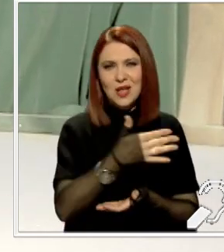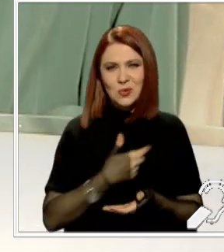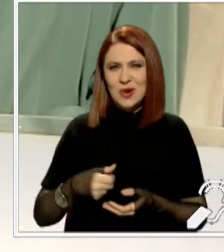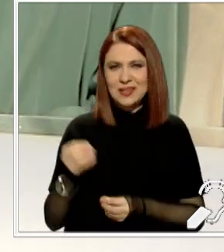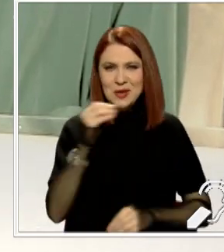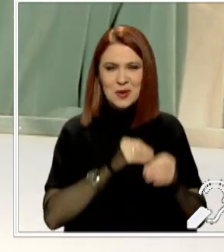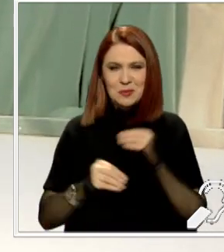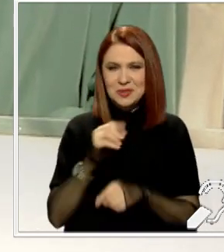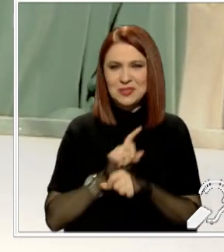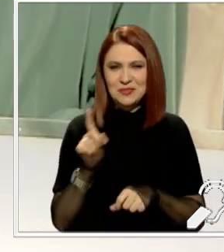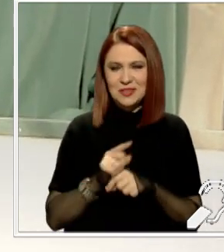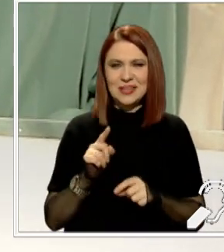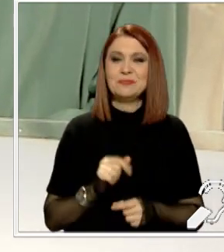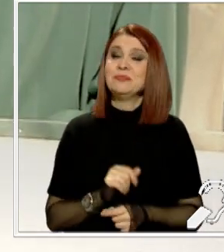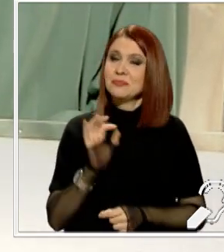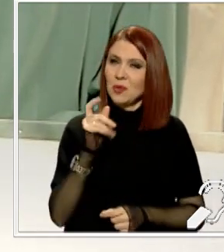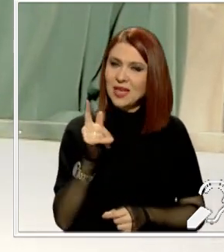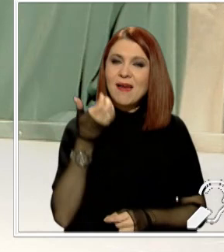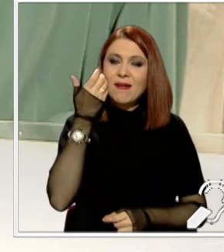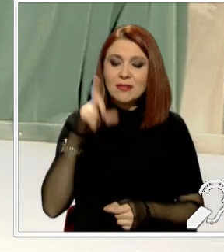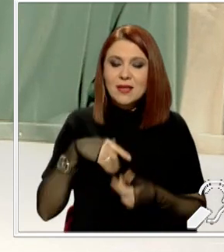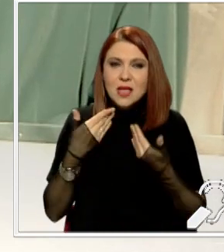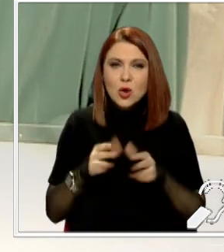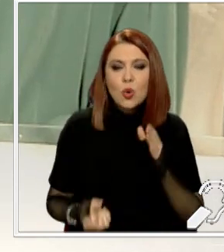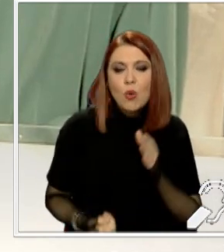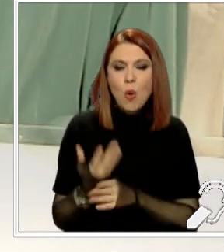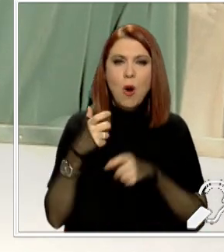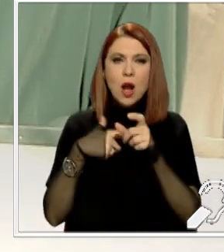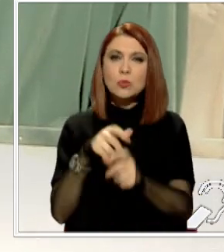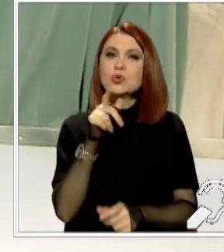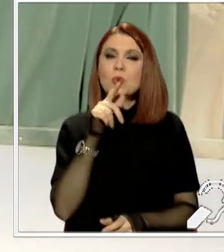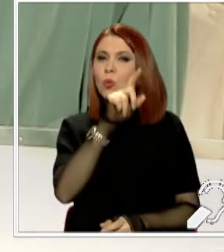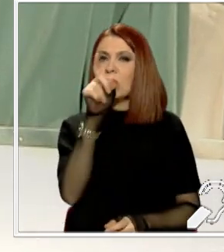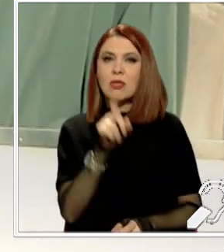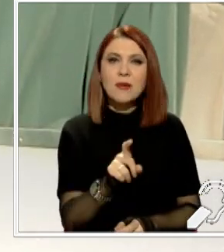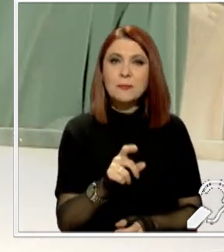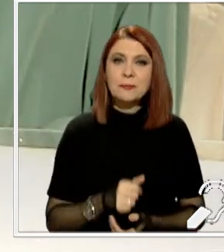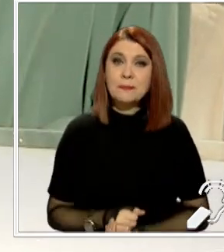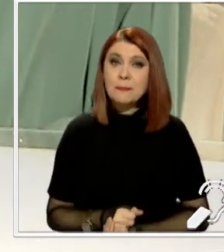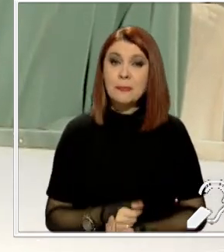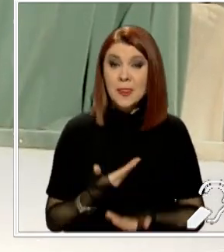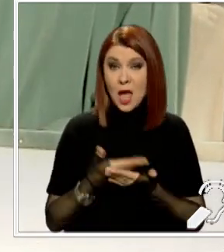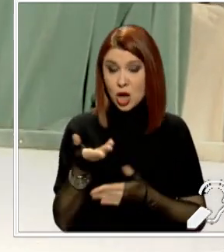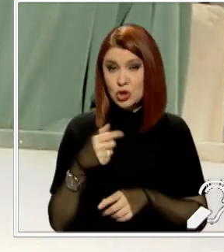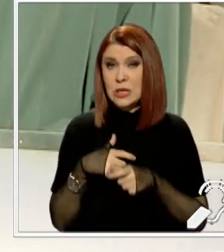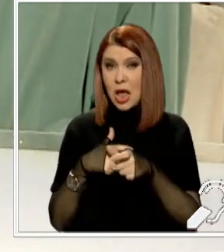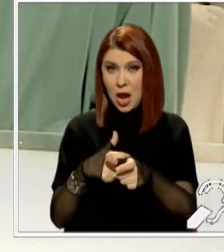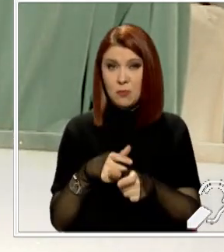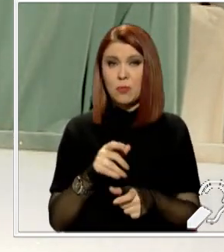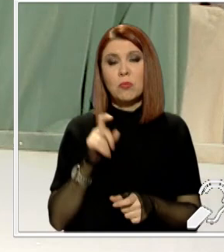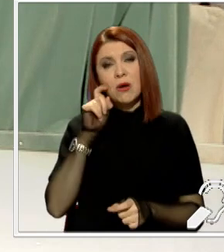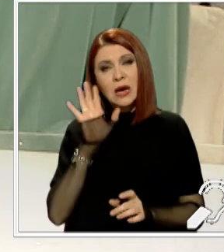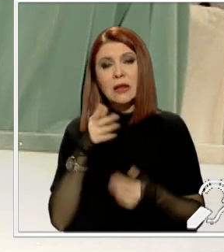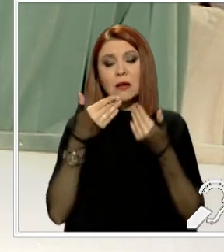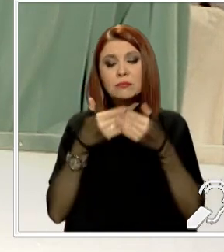mix of things. Yes, mix of things. Ok. Când va fi lansat acest album și unde va fi lansat? Acest album, cel mai probabil,